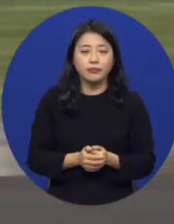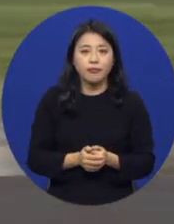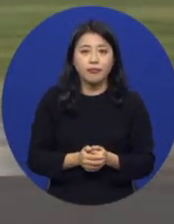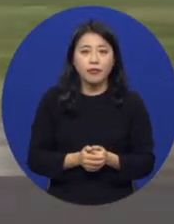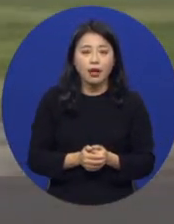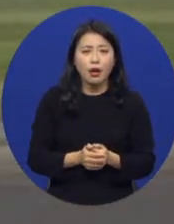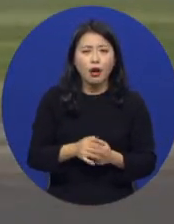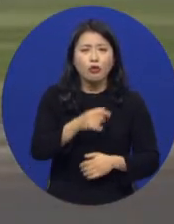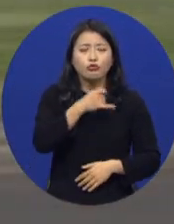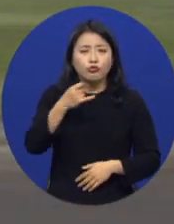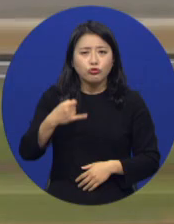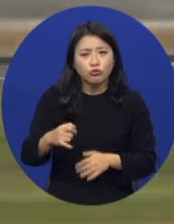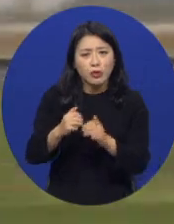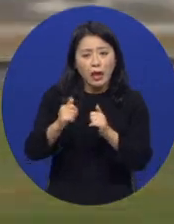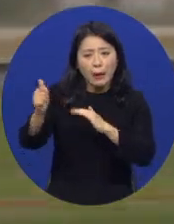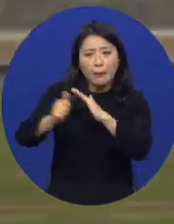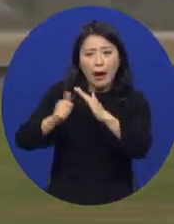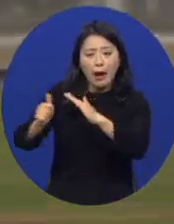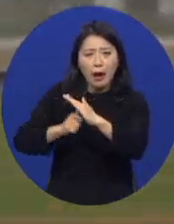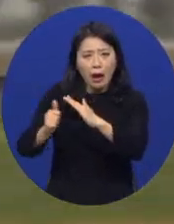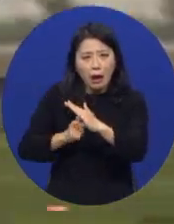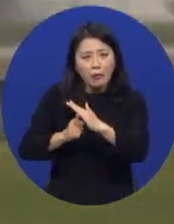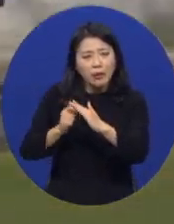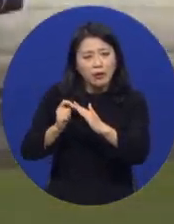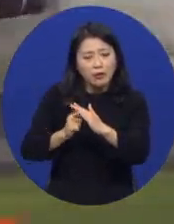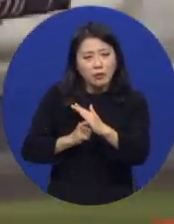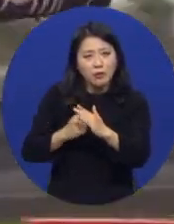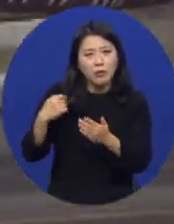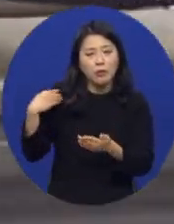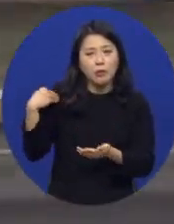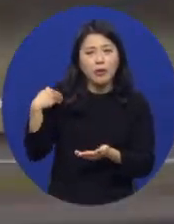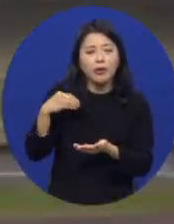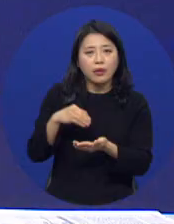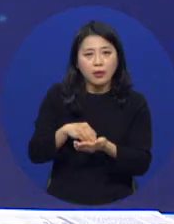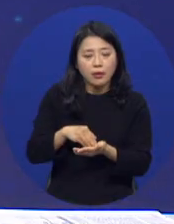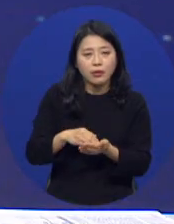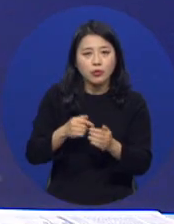중화권 관광시장 회복도 늦어질 절마입니다